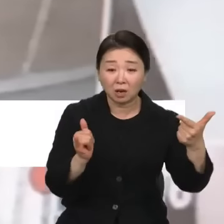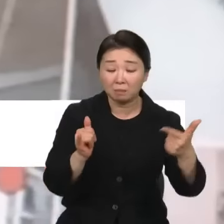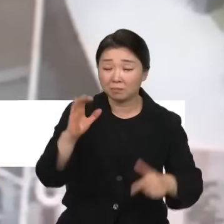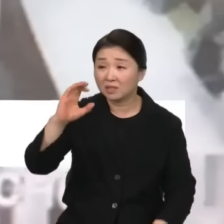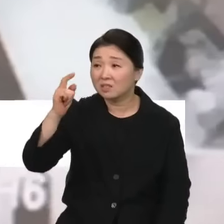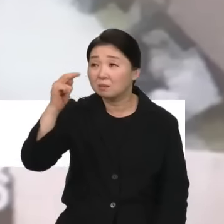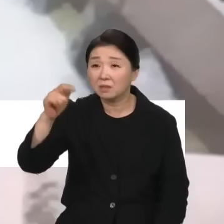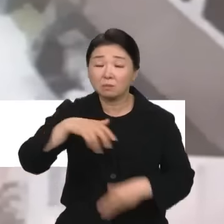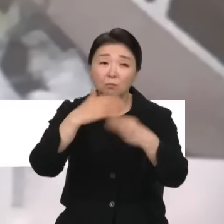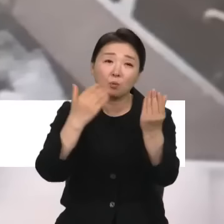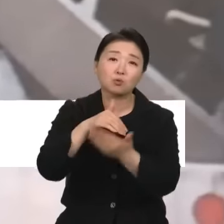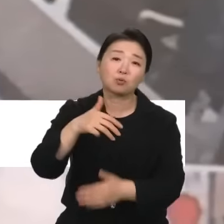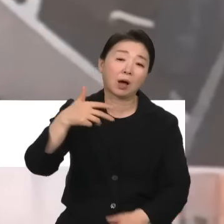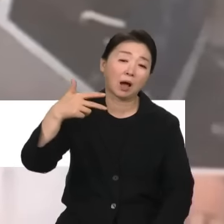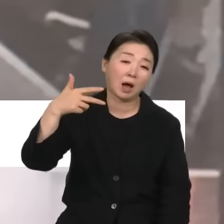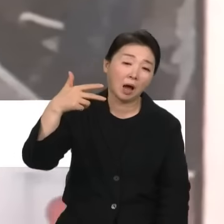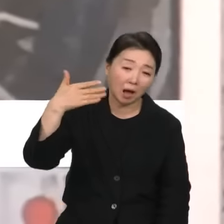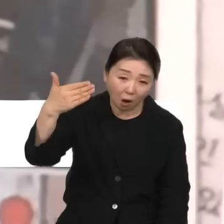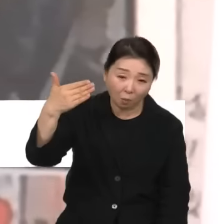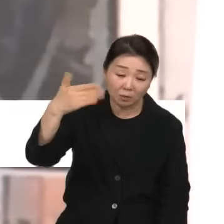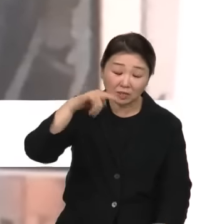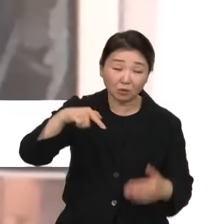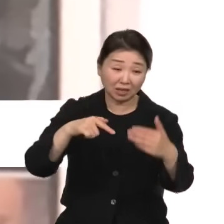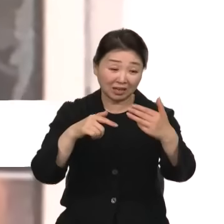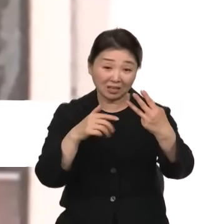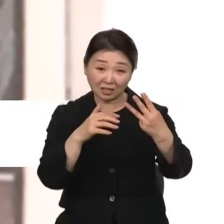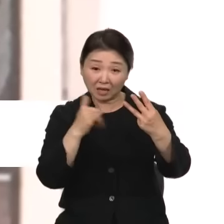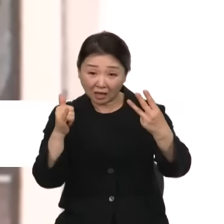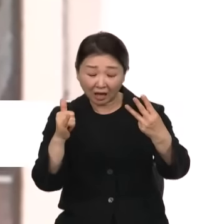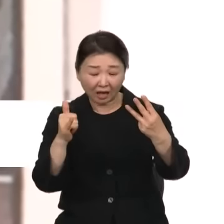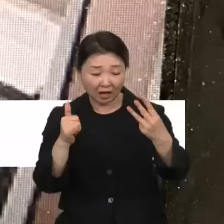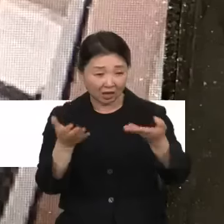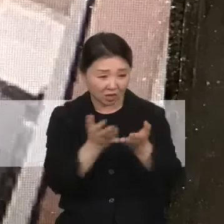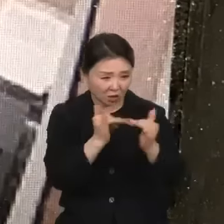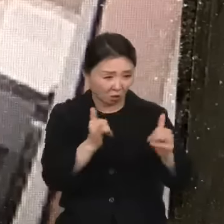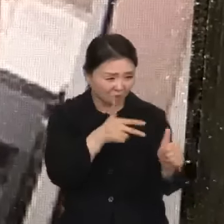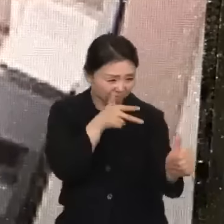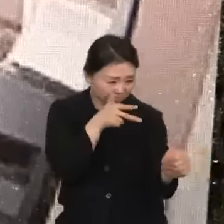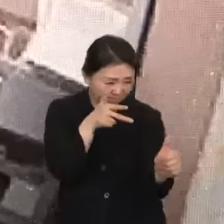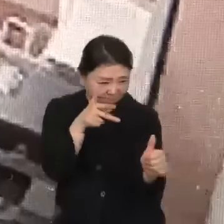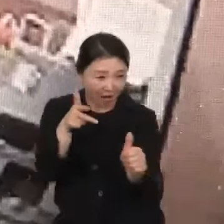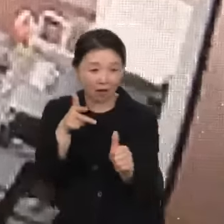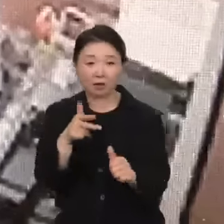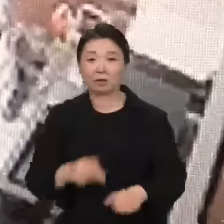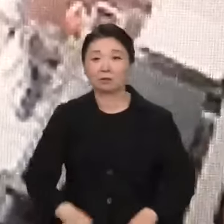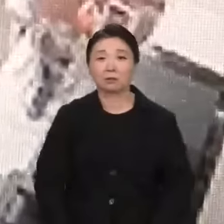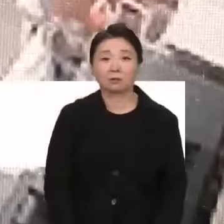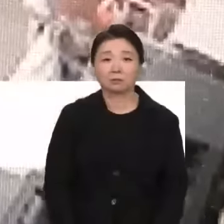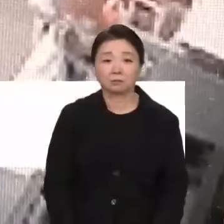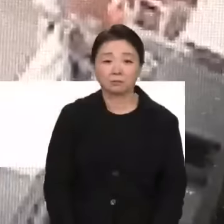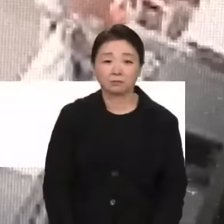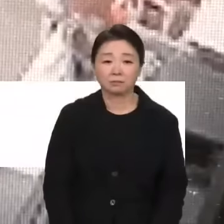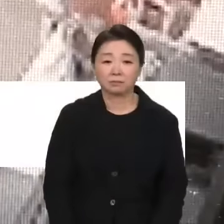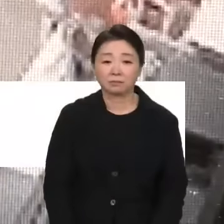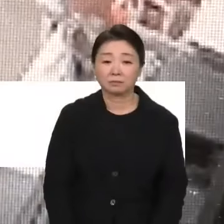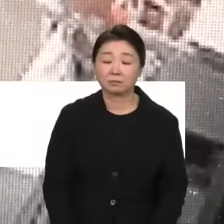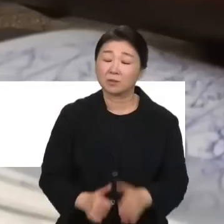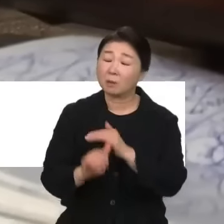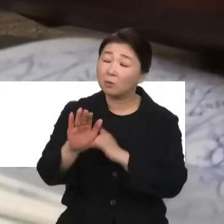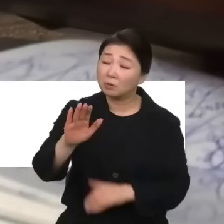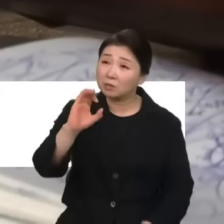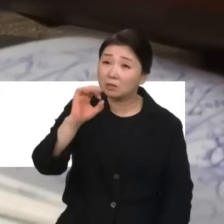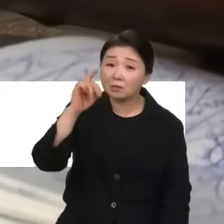CCTV는 9대가 설치돼 있었고 이 가운데 3대는 직원들 모니터를 향해 있었던 겁니다. 대표님, 저희 이거